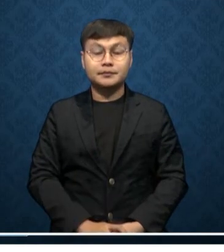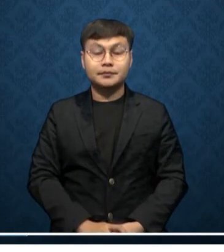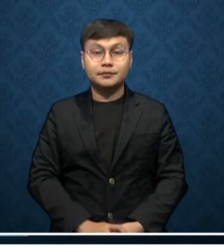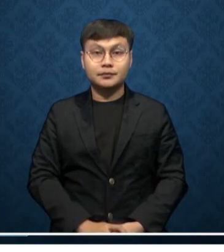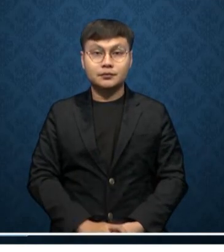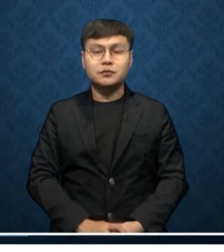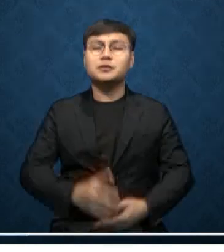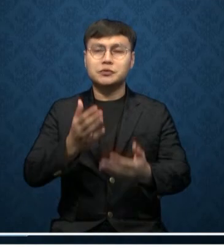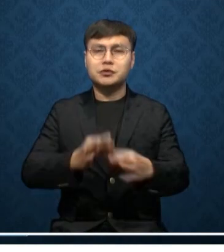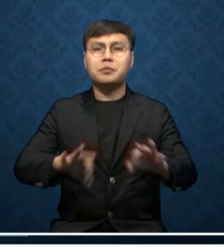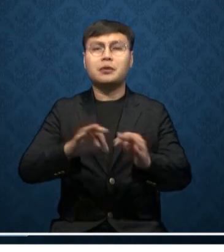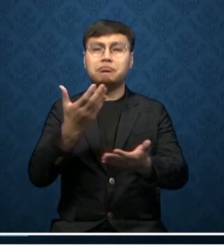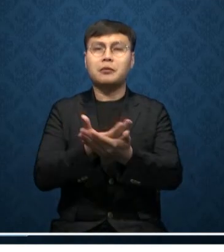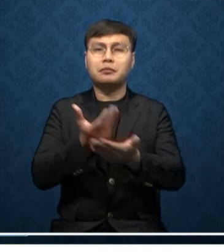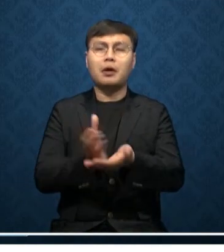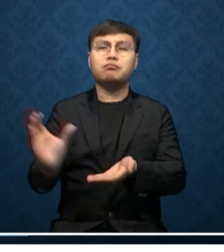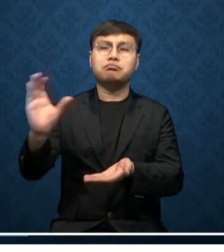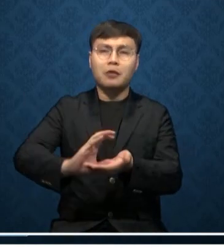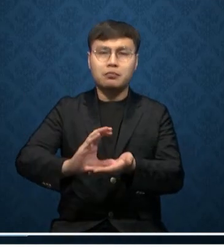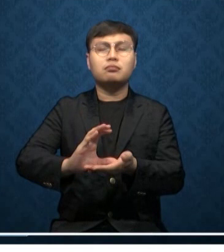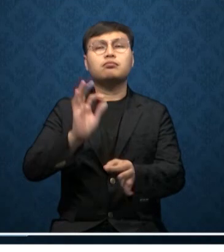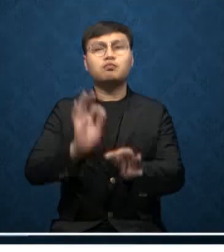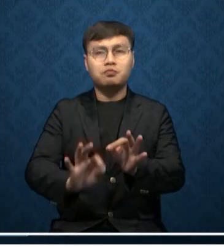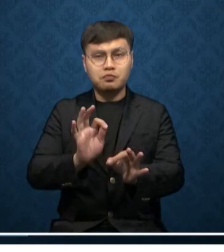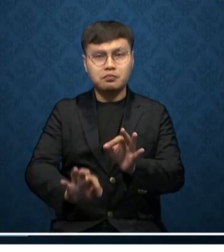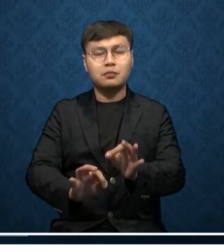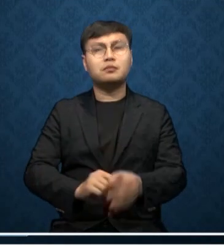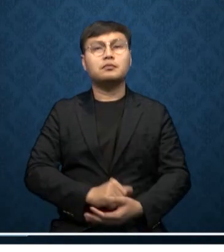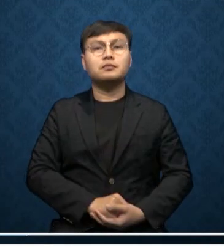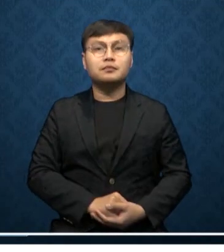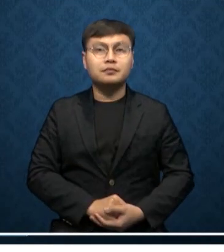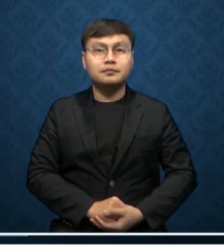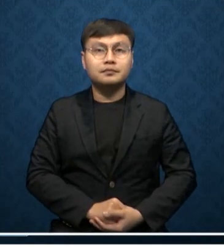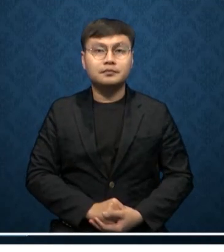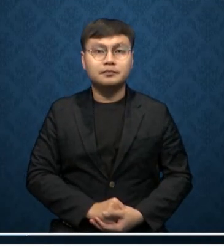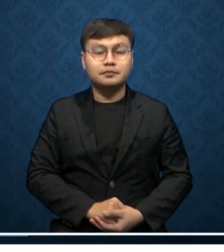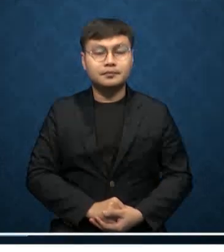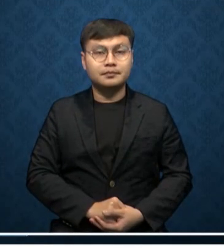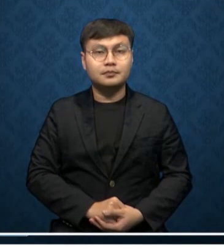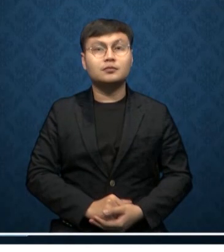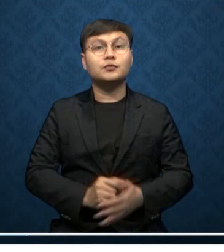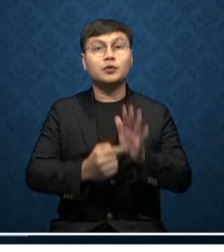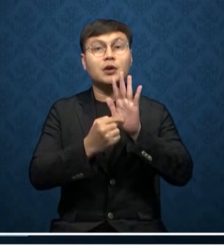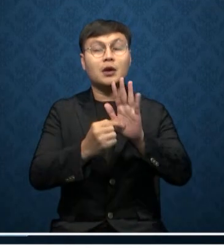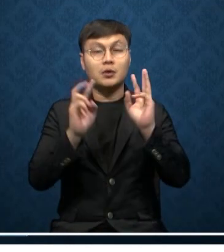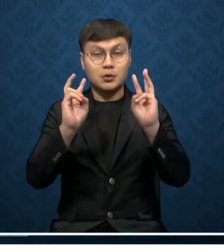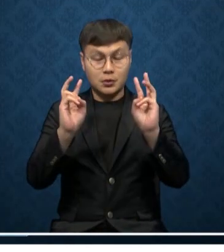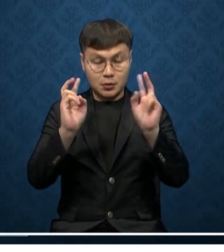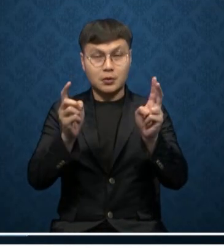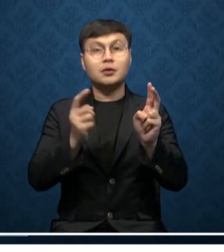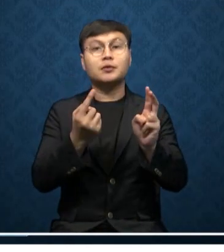สิ้นเปลืองงบประประมาณต้องคุ้มค่าที่จะดำเนินการอย่างนี้เป็นต้นยกตัวอย่างแค่เรื่องเดียวเพราะฉะนั้นในเรื่องการ